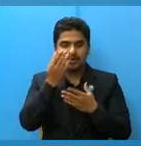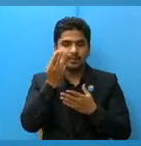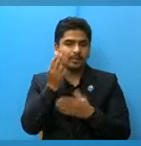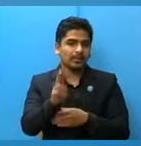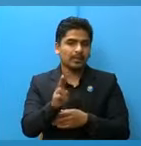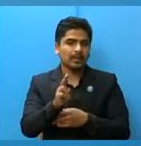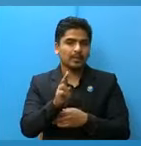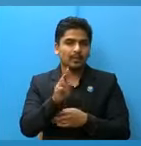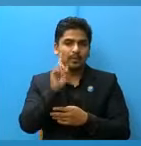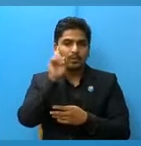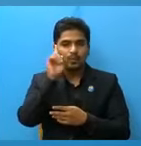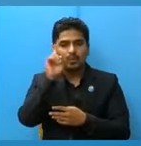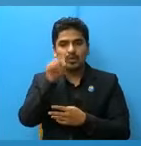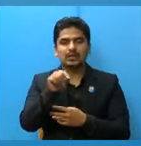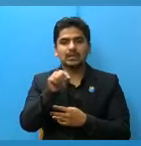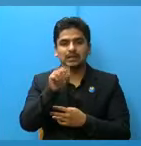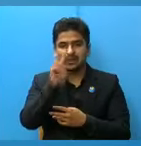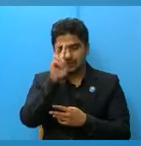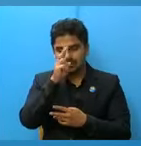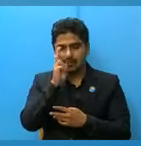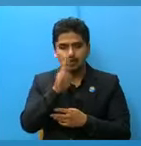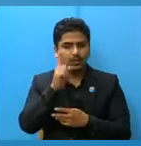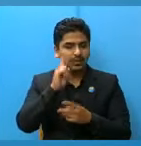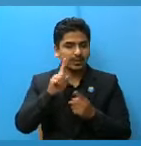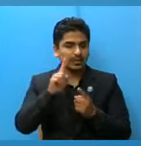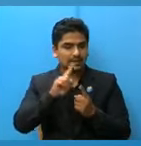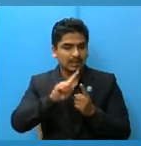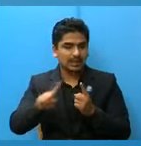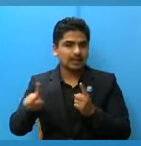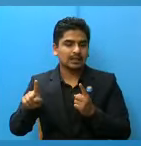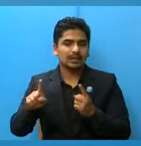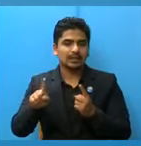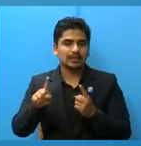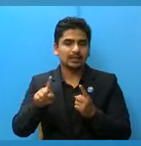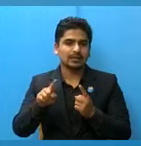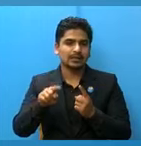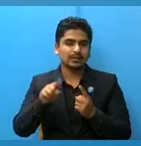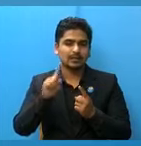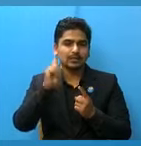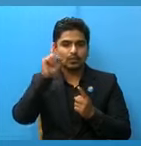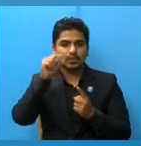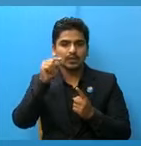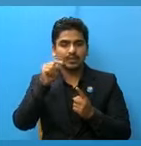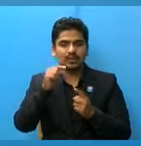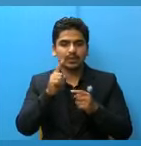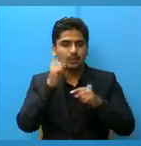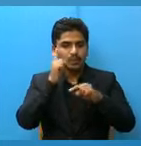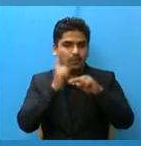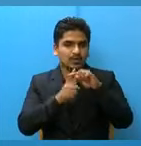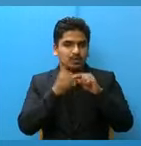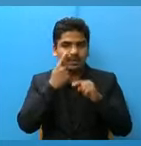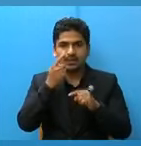अथवा एक देही देही चाहर